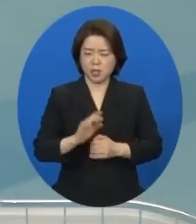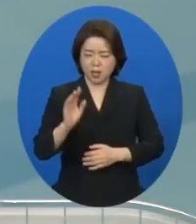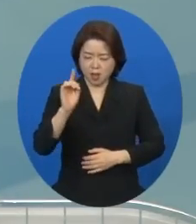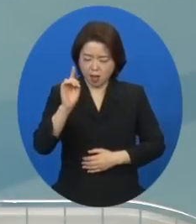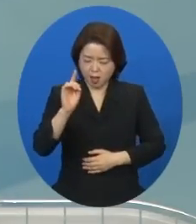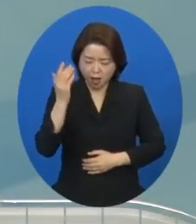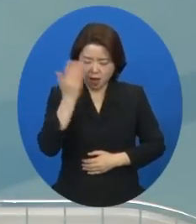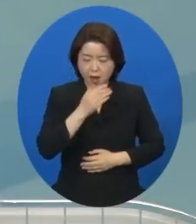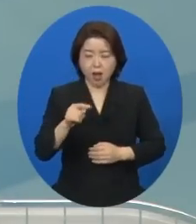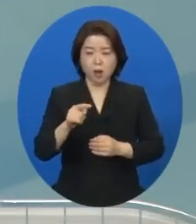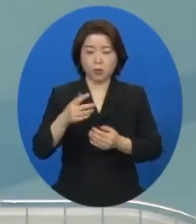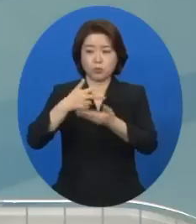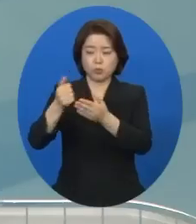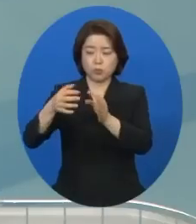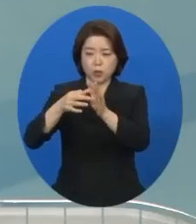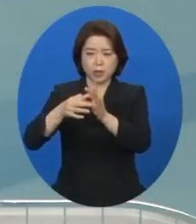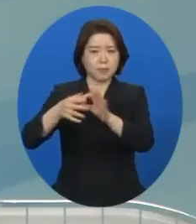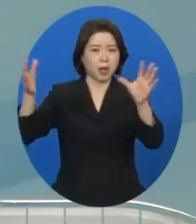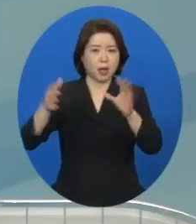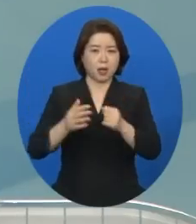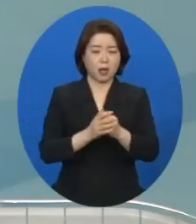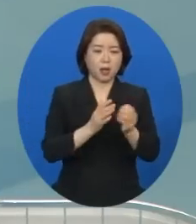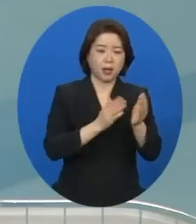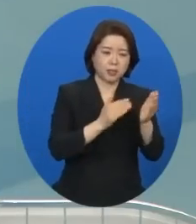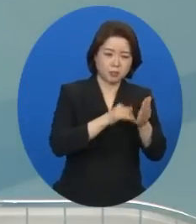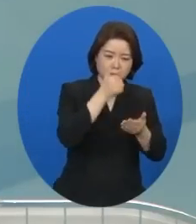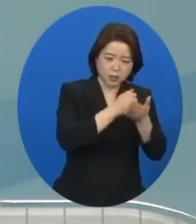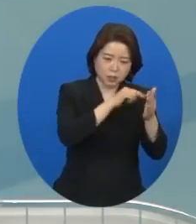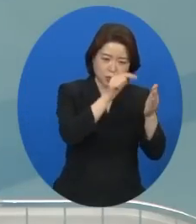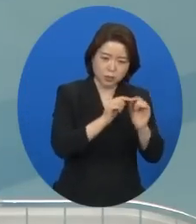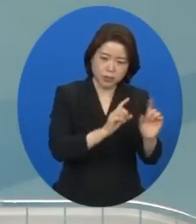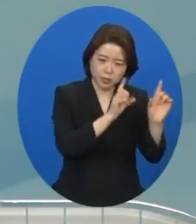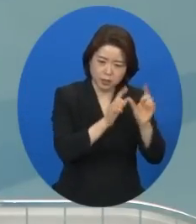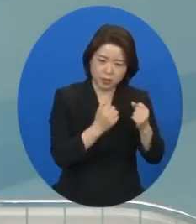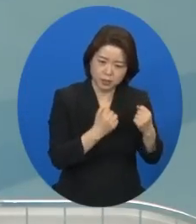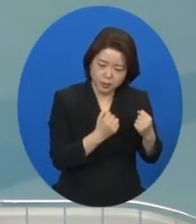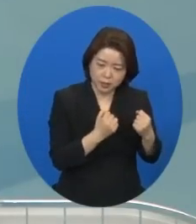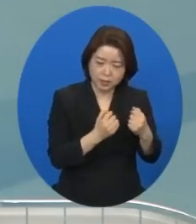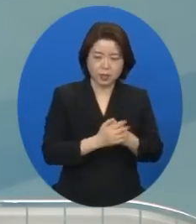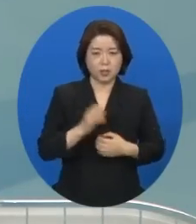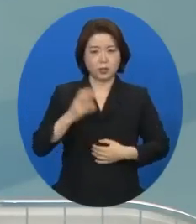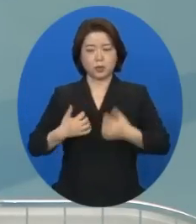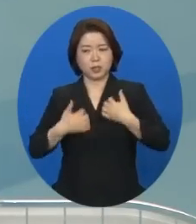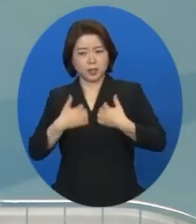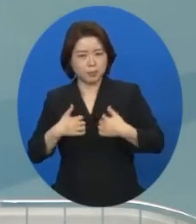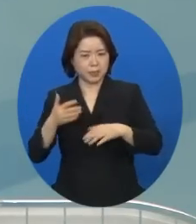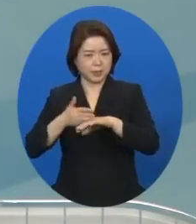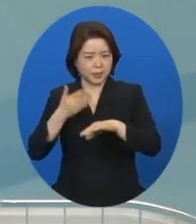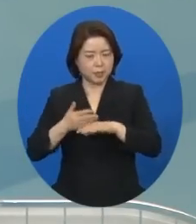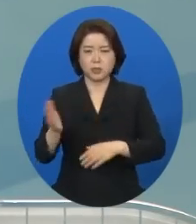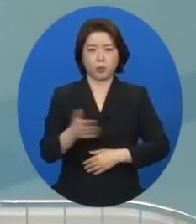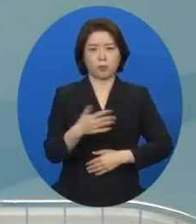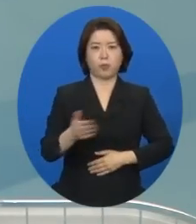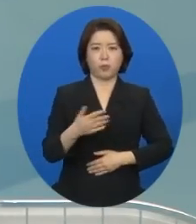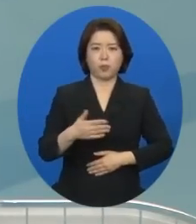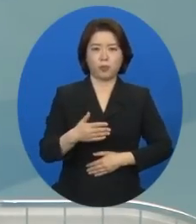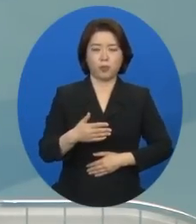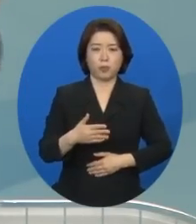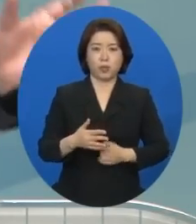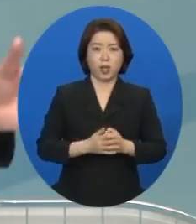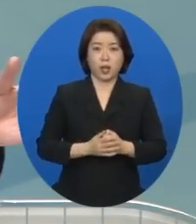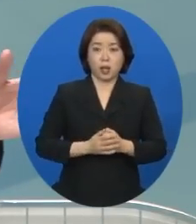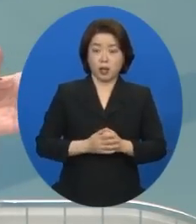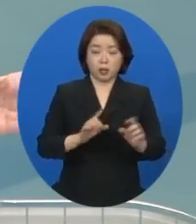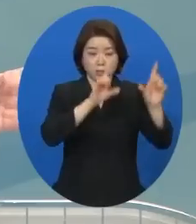주님과의 관계가 다 끊어져 있어요. 은밀한 죄 속에 살지요. 그리고 전혀 기쁨도 감사도 없지요.